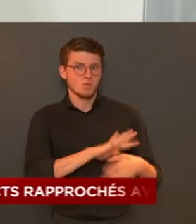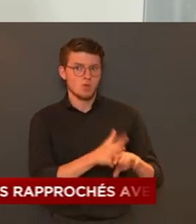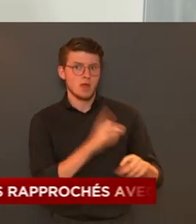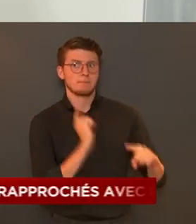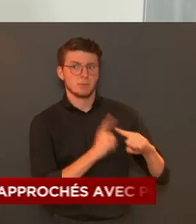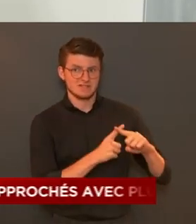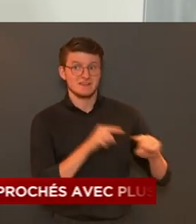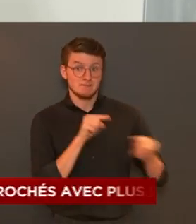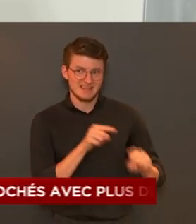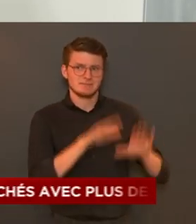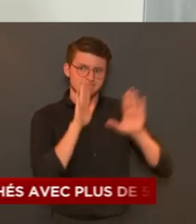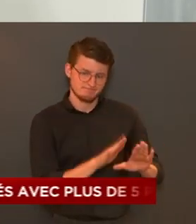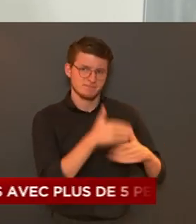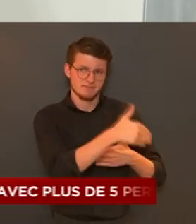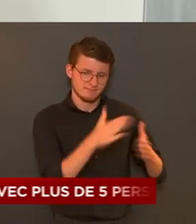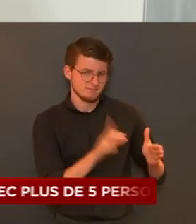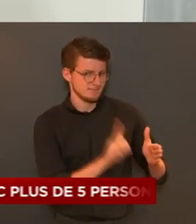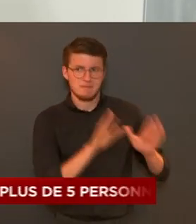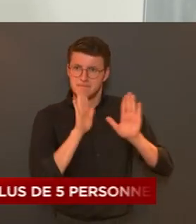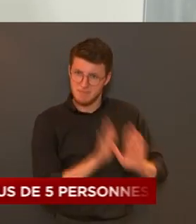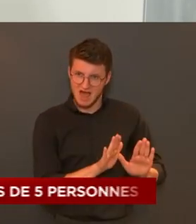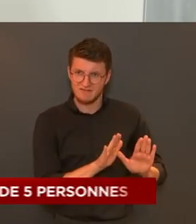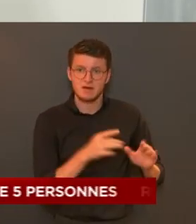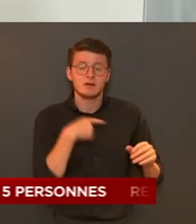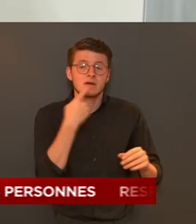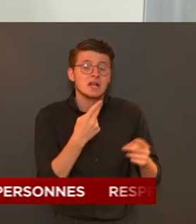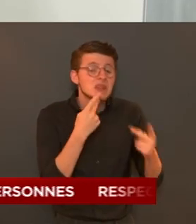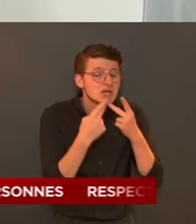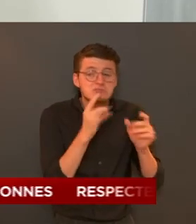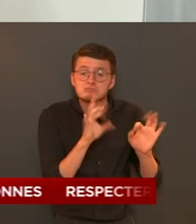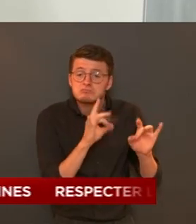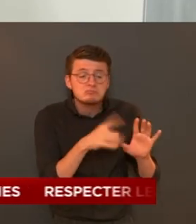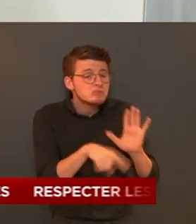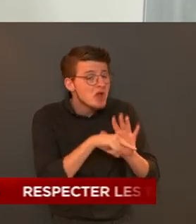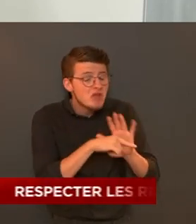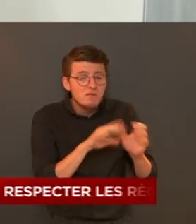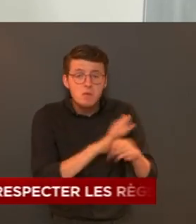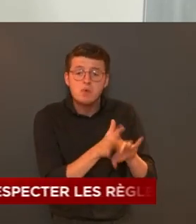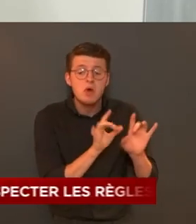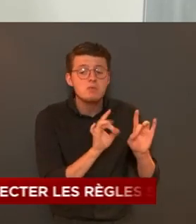positif, vous restez en quarantaine. Si le test est négatif,